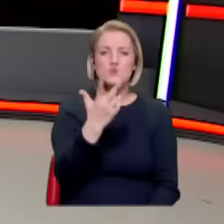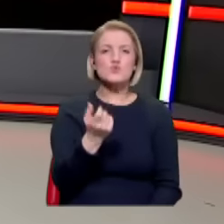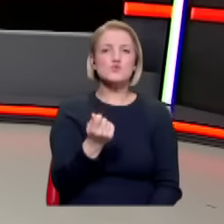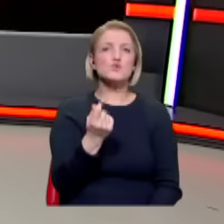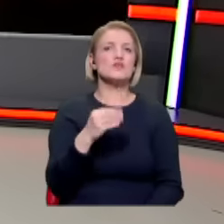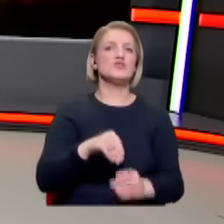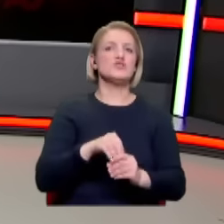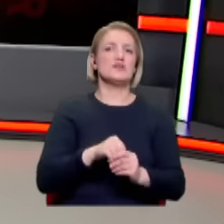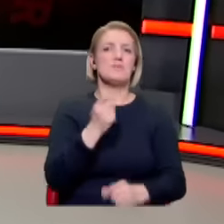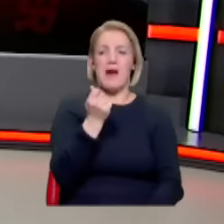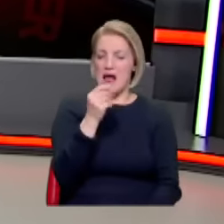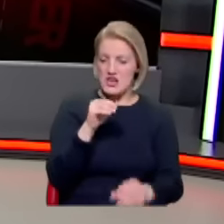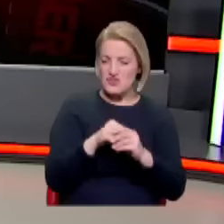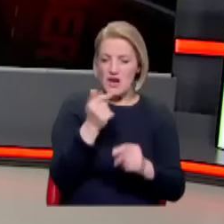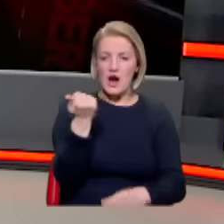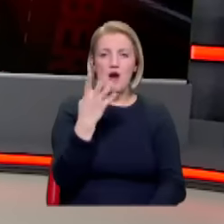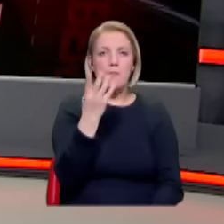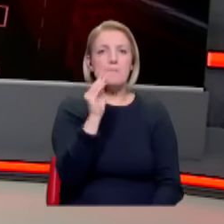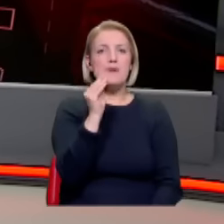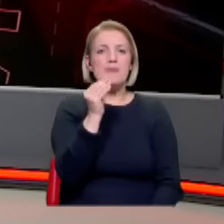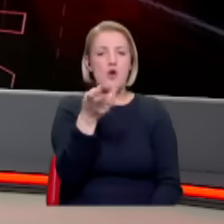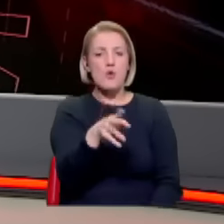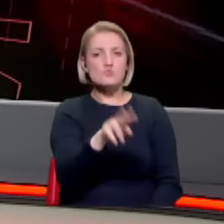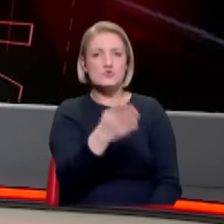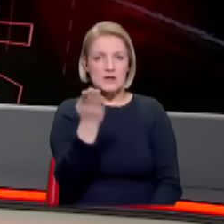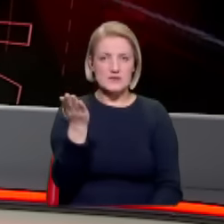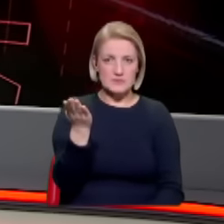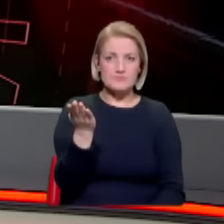için kaç bebeğin canına kıymışlar.